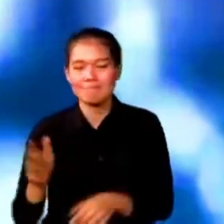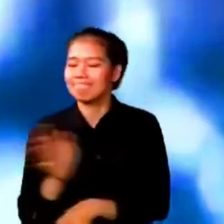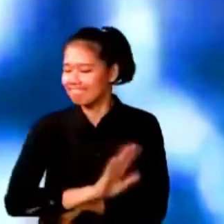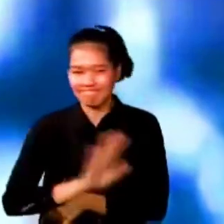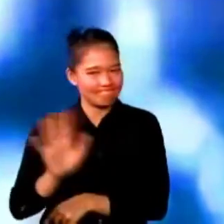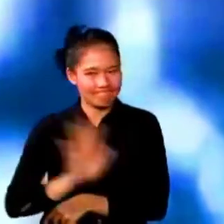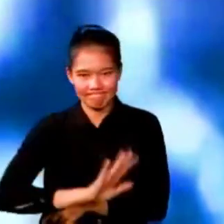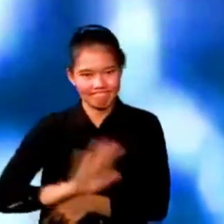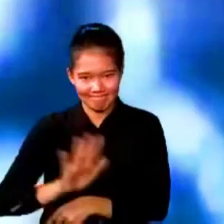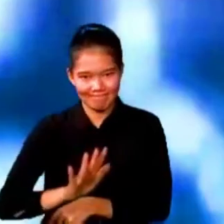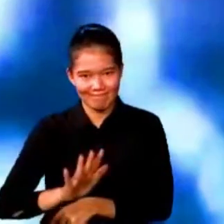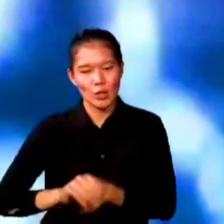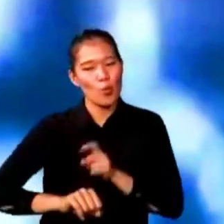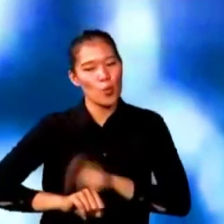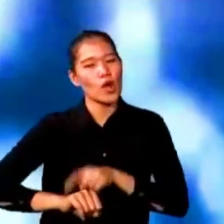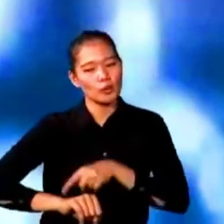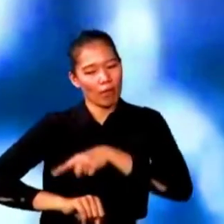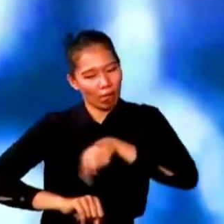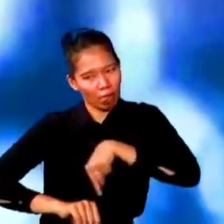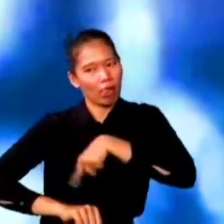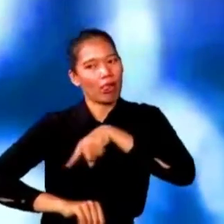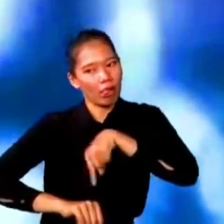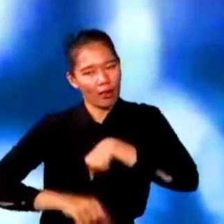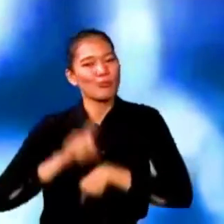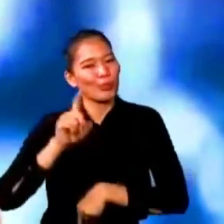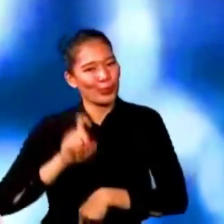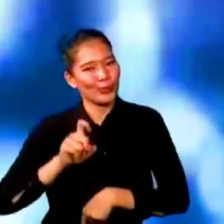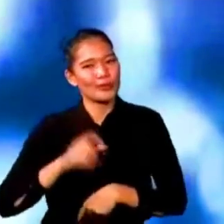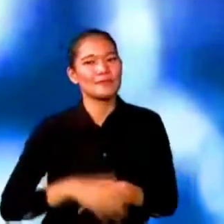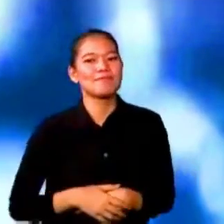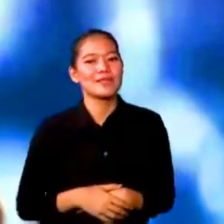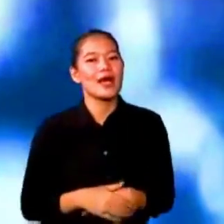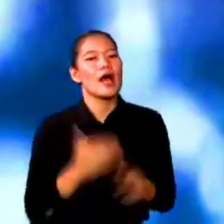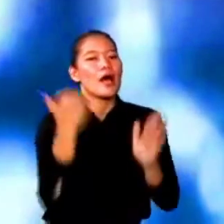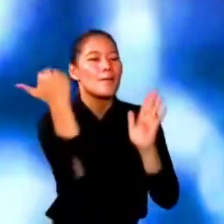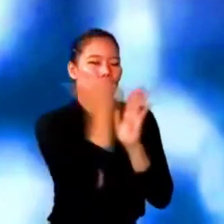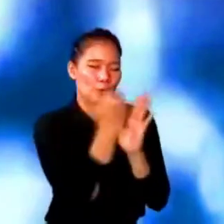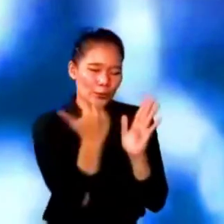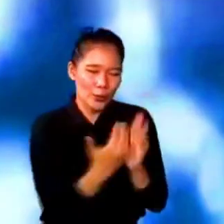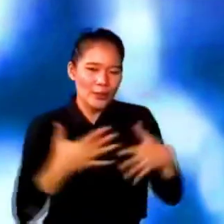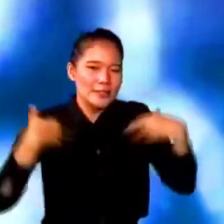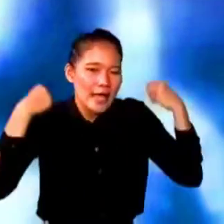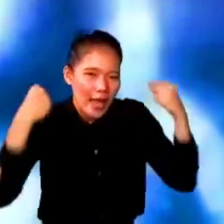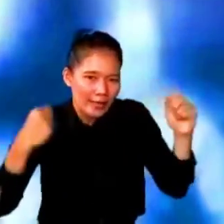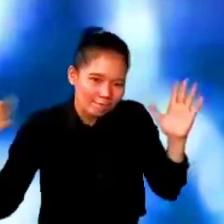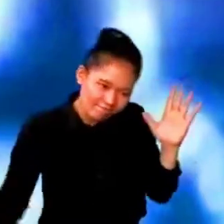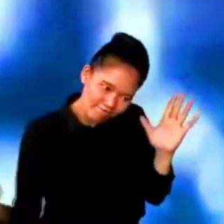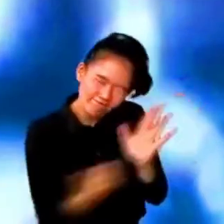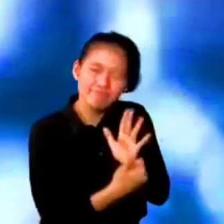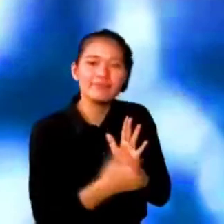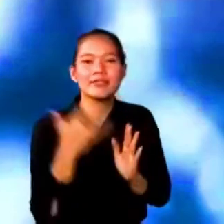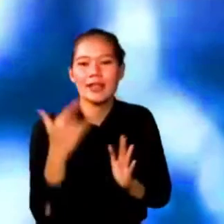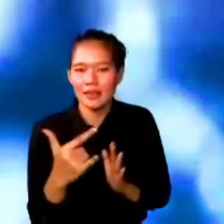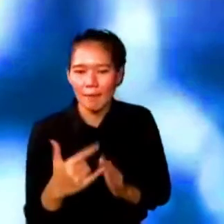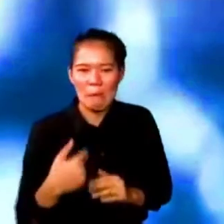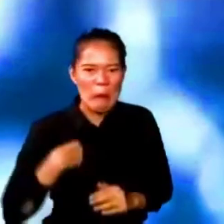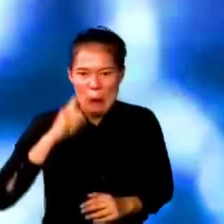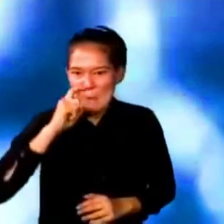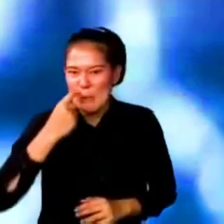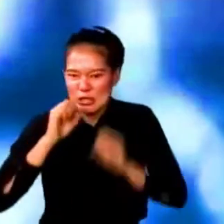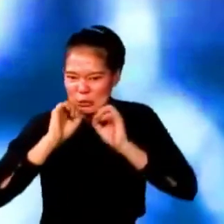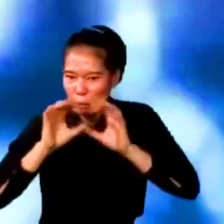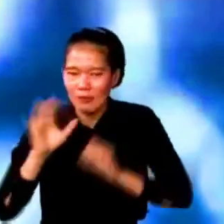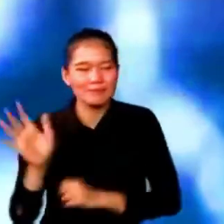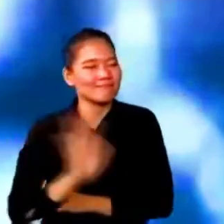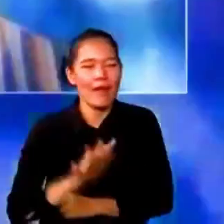tentu tidak ada waktu singkat termasuk kaitannya protokol kesehatan secara di pramusim bosennya saya harus pulang tiap